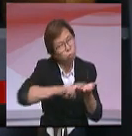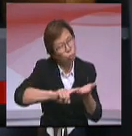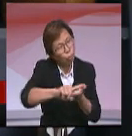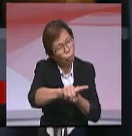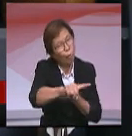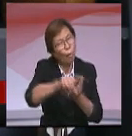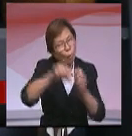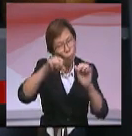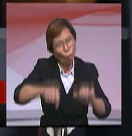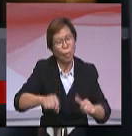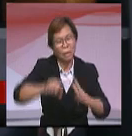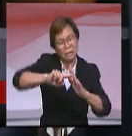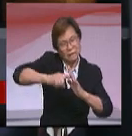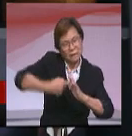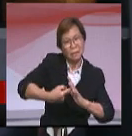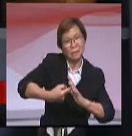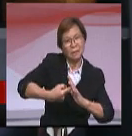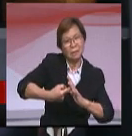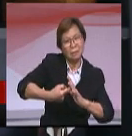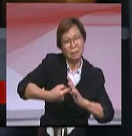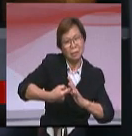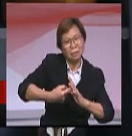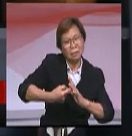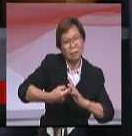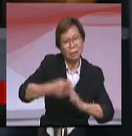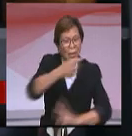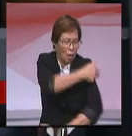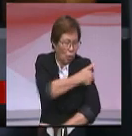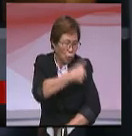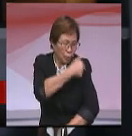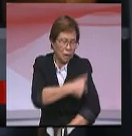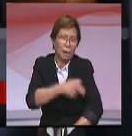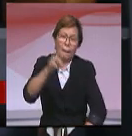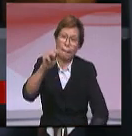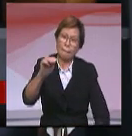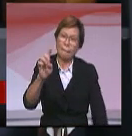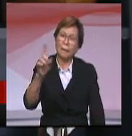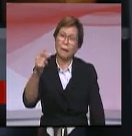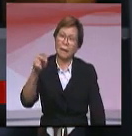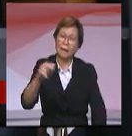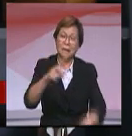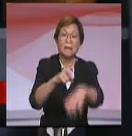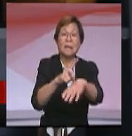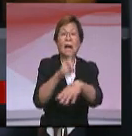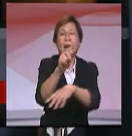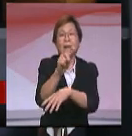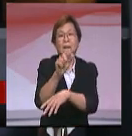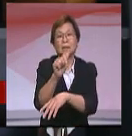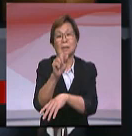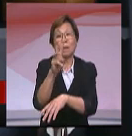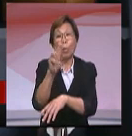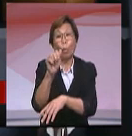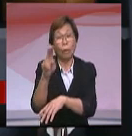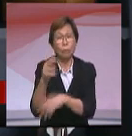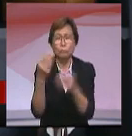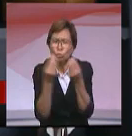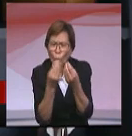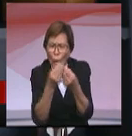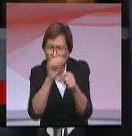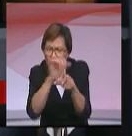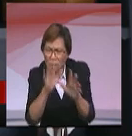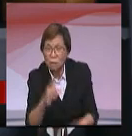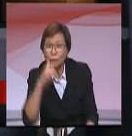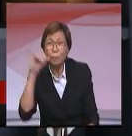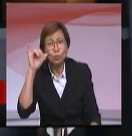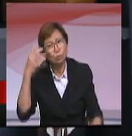boleh memulakan Hospital Medan kita di Tawau ini. Mengenai jumlah petugas, malam saya dah